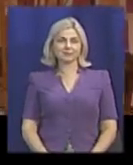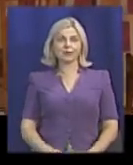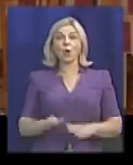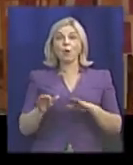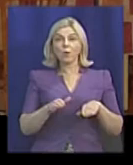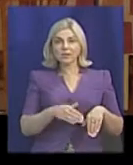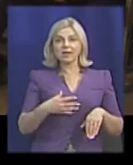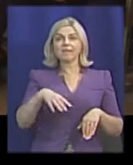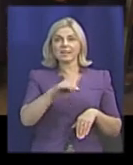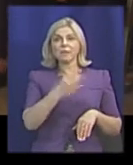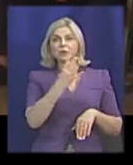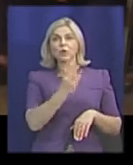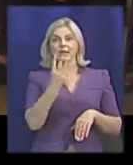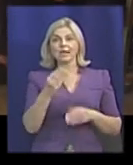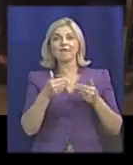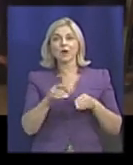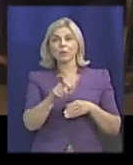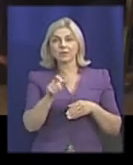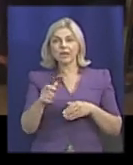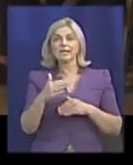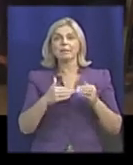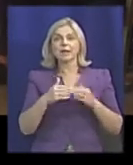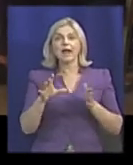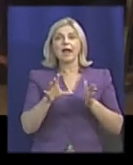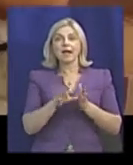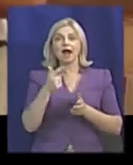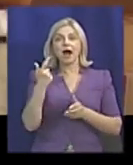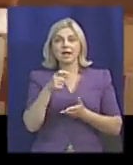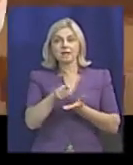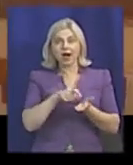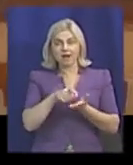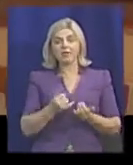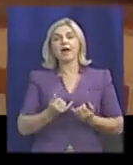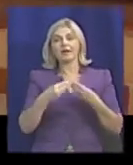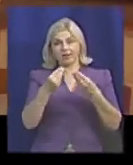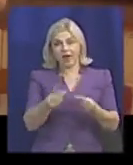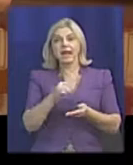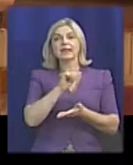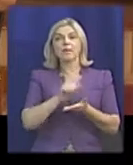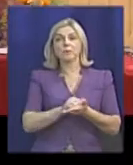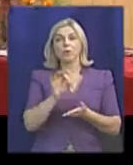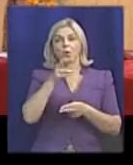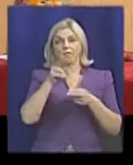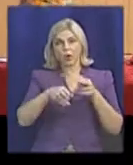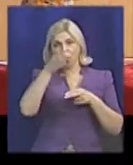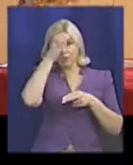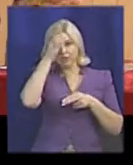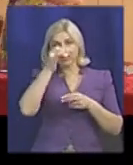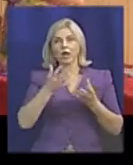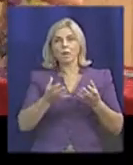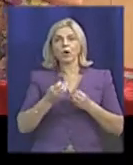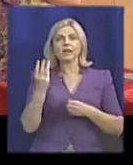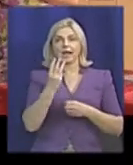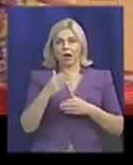Після цього всім 43 випускникам в спеціальності електрогазозварювання видали дипломи про завершення освіти та отримання 3-го